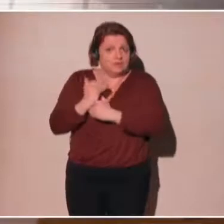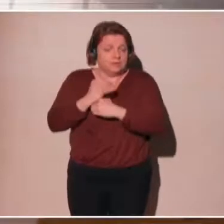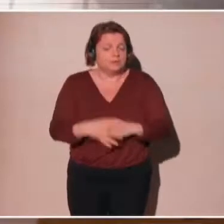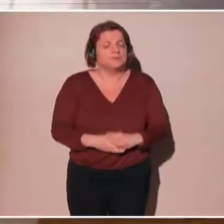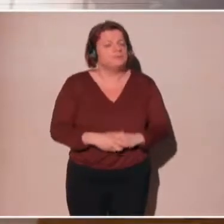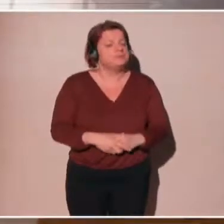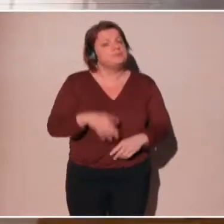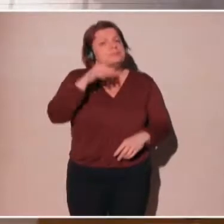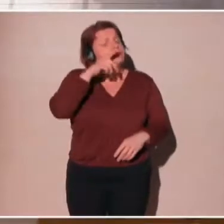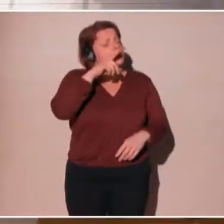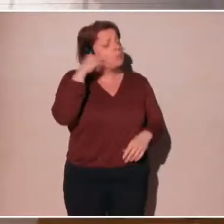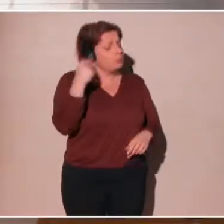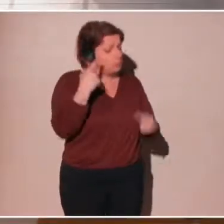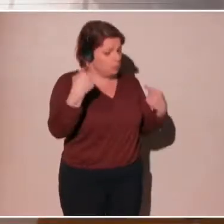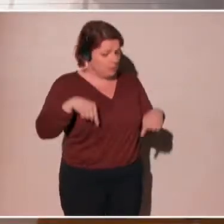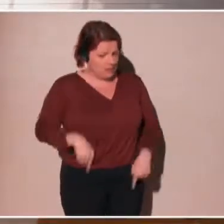Monsieur le ministre,